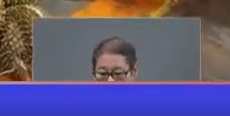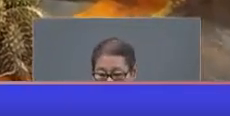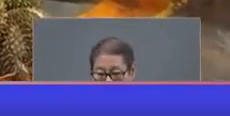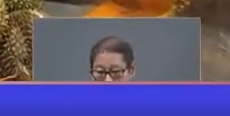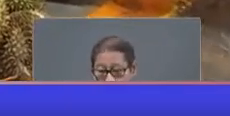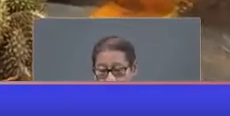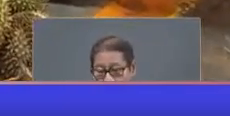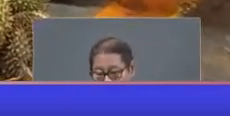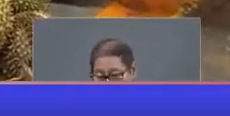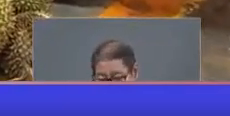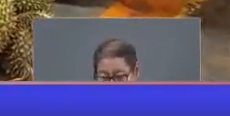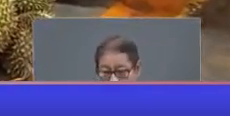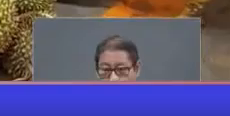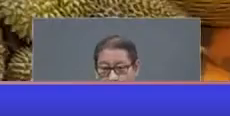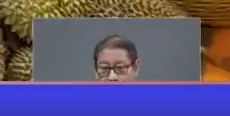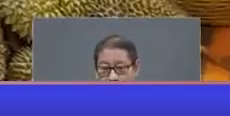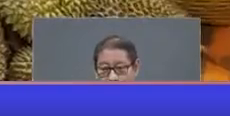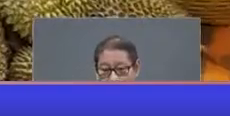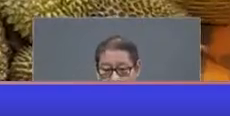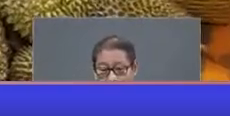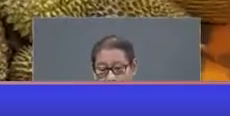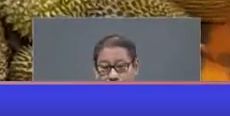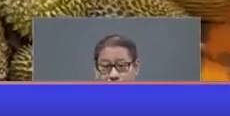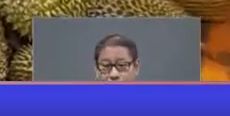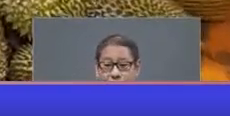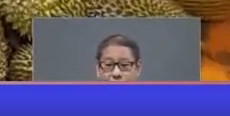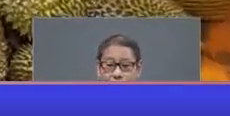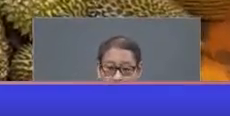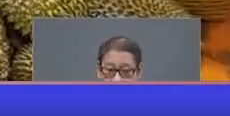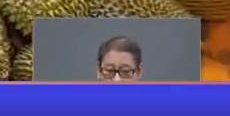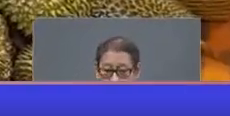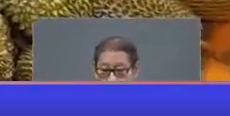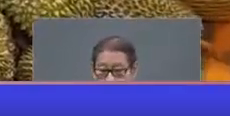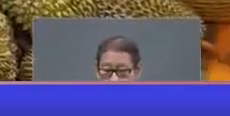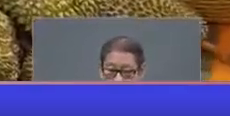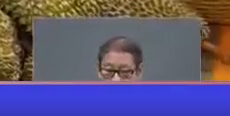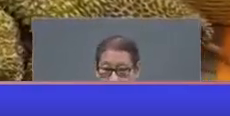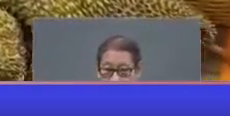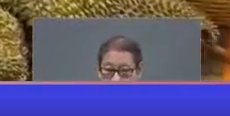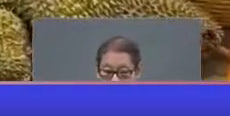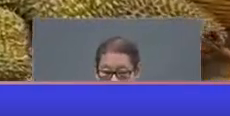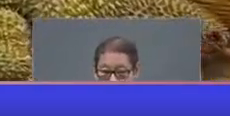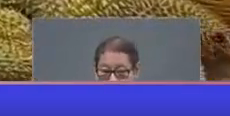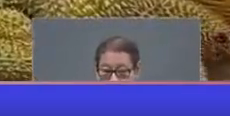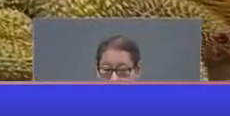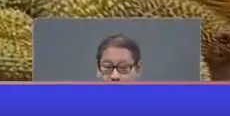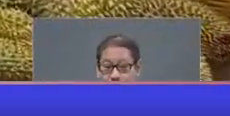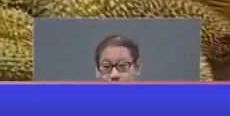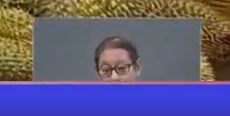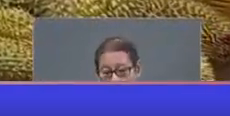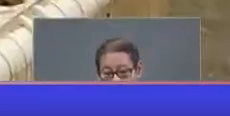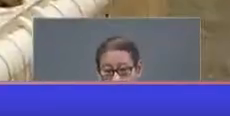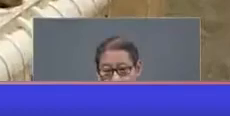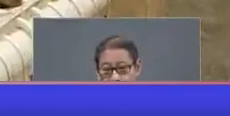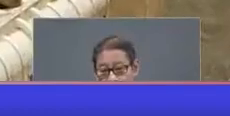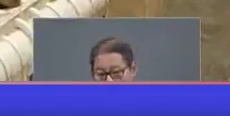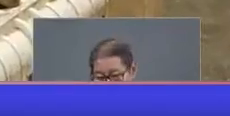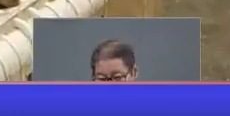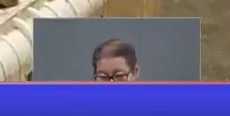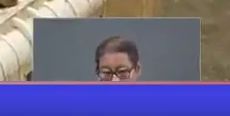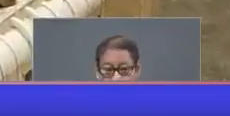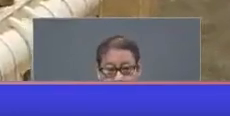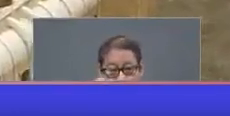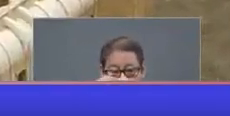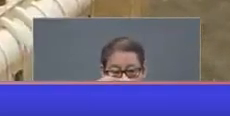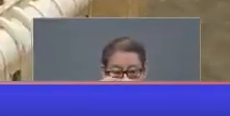บาทต่อกิโลกรัมในขณะที่การส่งออกไปยังตลาดต่างประเทศเนี่ยโดยเฉพาะจีนถือว่าเป็นตลาดที่ได้รับความนิยมมากที่สุด